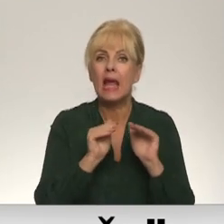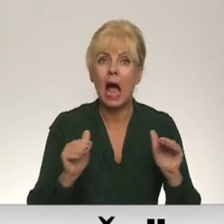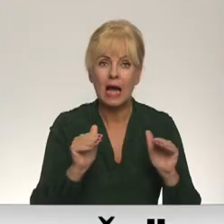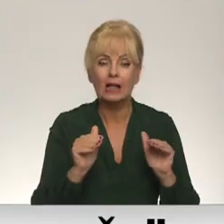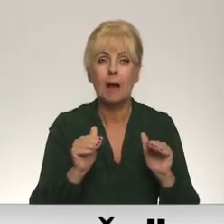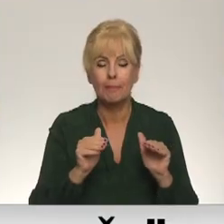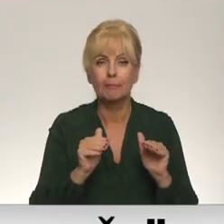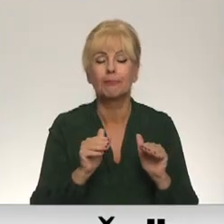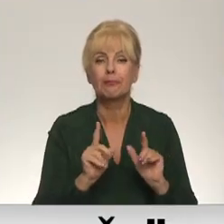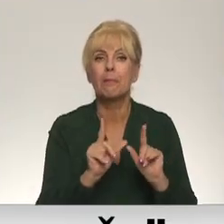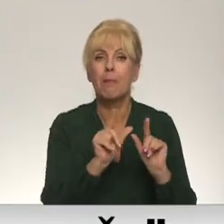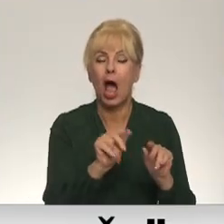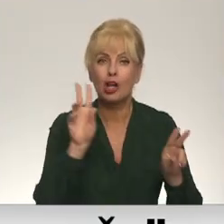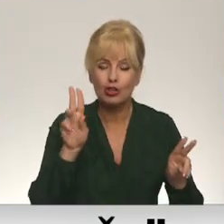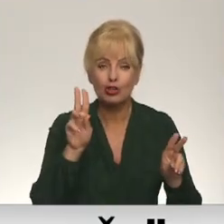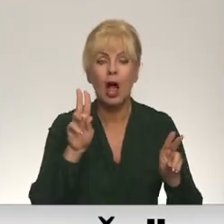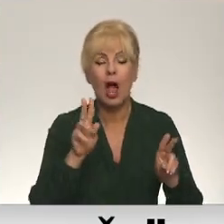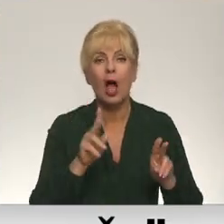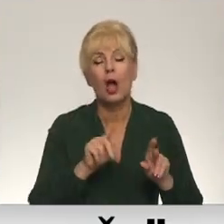Ukrainas atbalstam. Turpina Madara Līcīte.